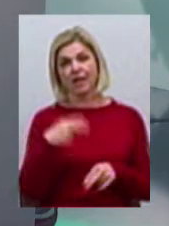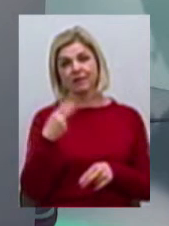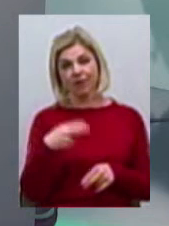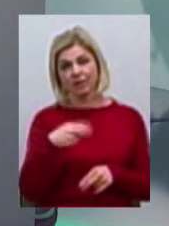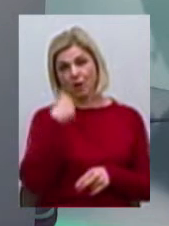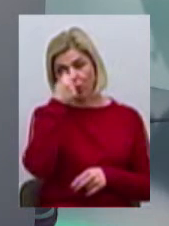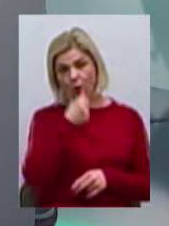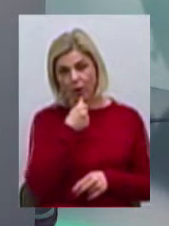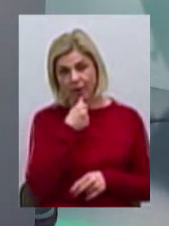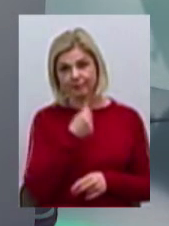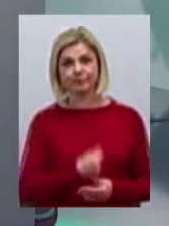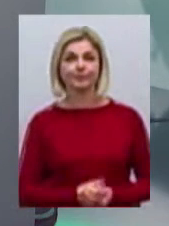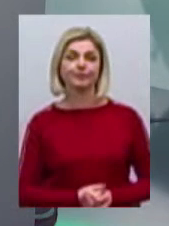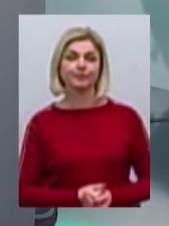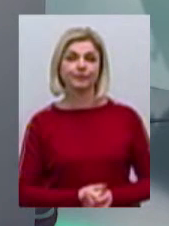роки, коли